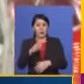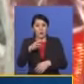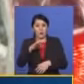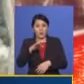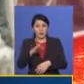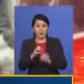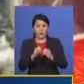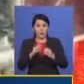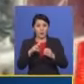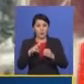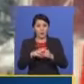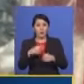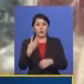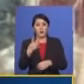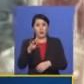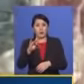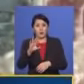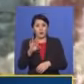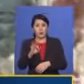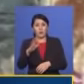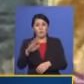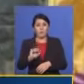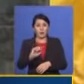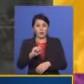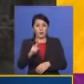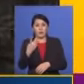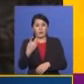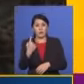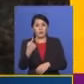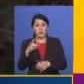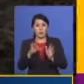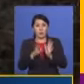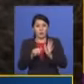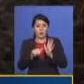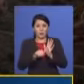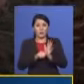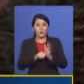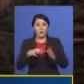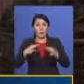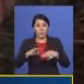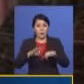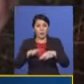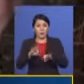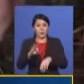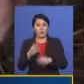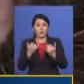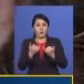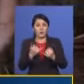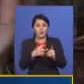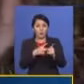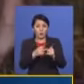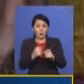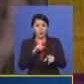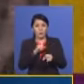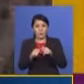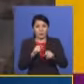еті 12 калибрлі 2 гильза, сондай-ақ ВАЗ-2106 автокөлігін тапқан. Қазіргі уақытта атылған елік еттері